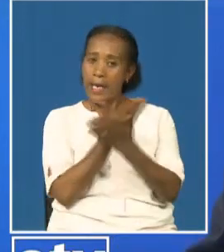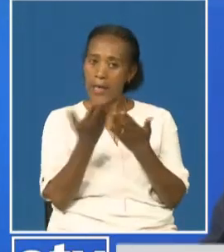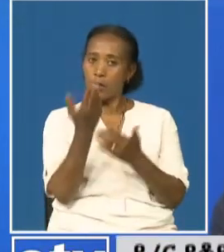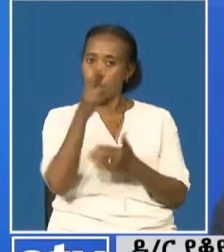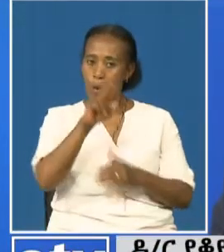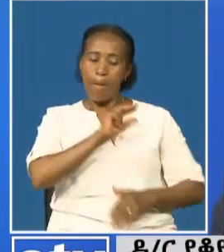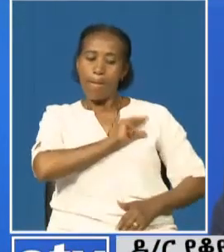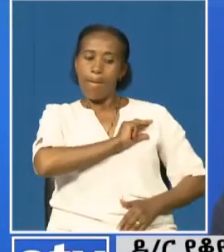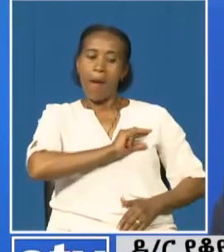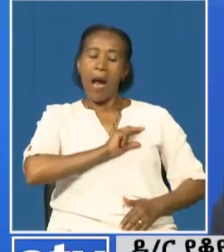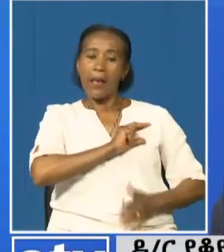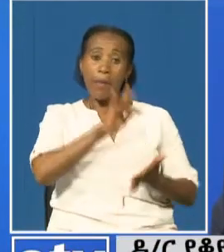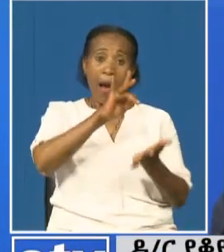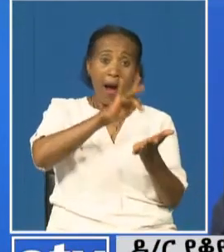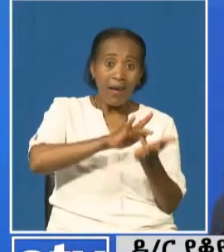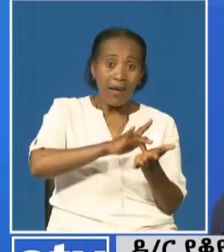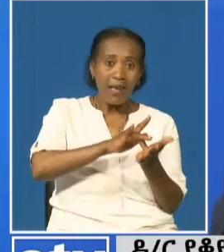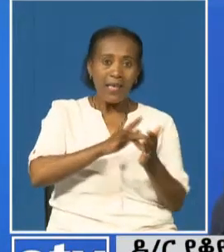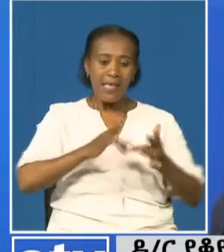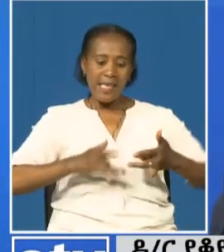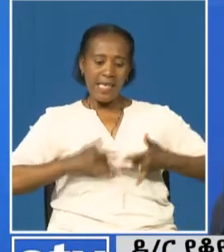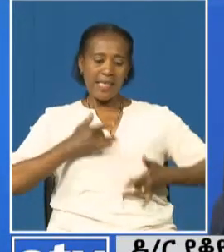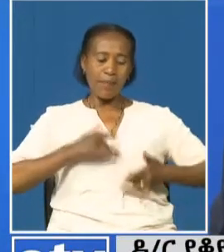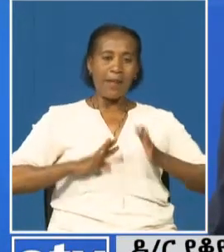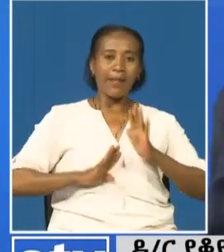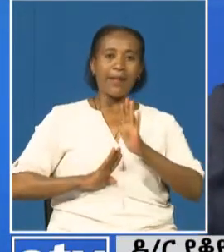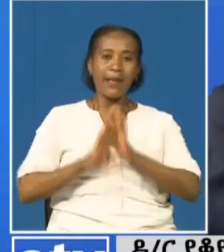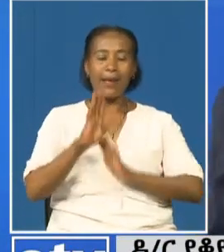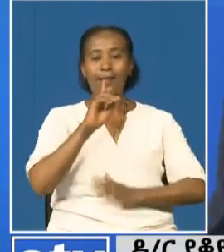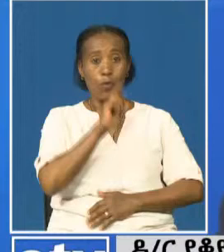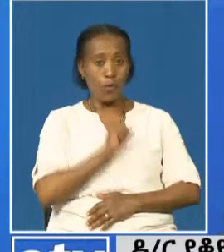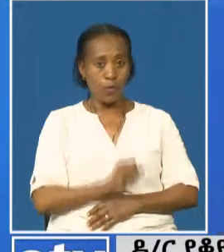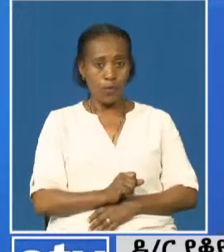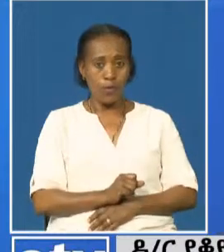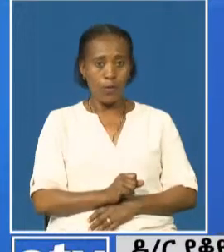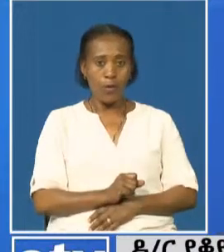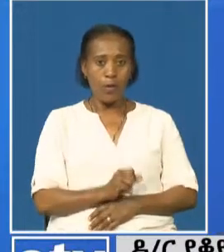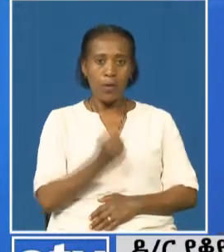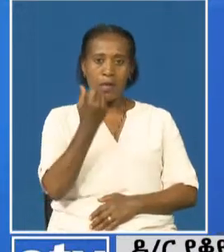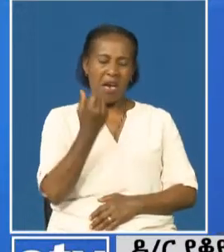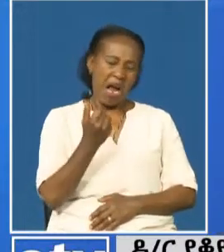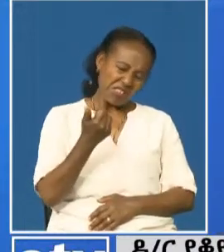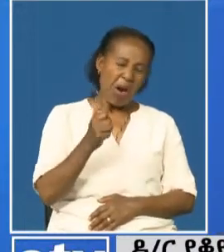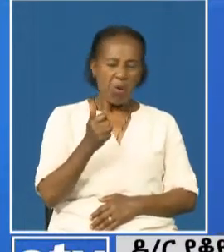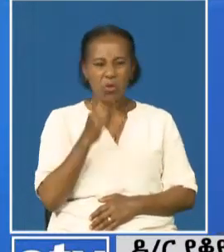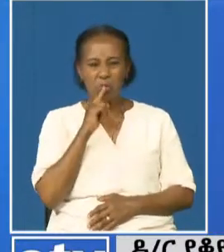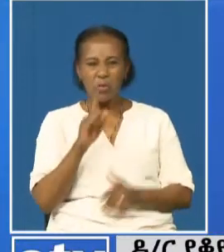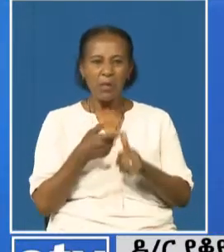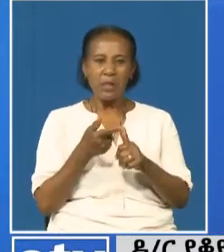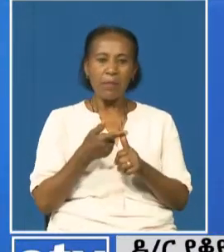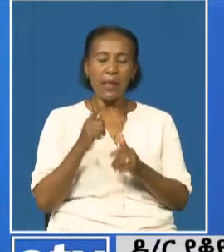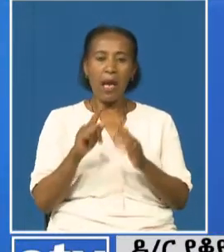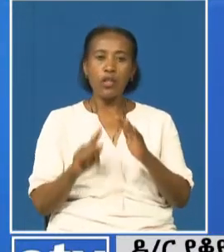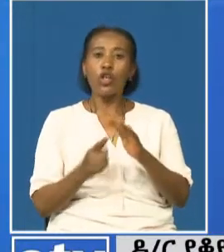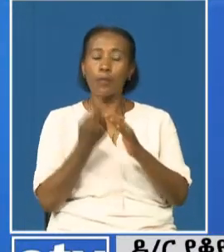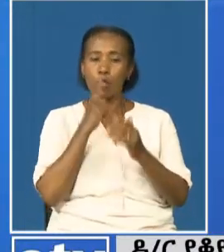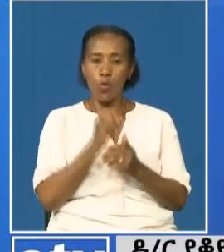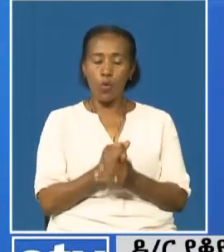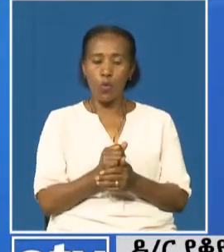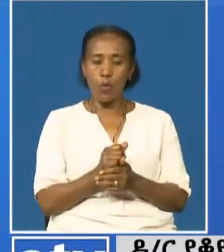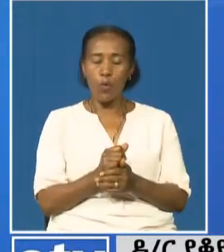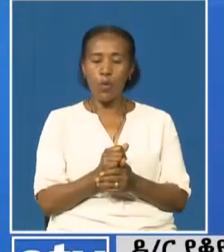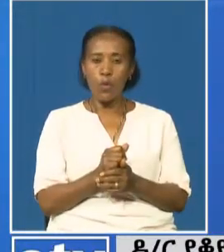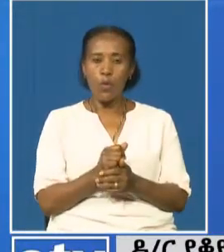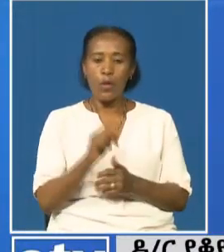ነገሮች ወይም ባህሪያት መካከል የስሜት እድገት ነው። ከአስራዎቹ መጀመሪያ እድሜ ጀምሮ